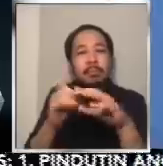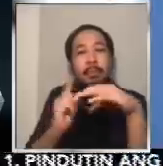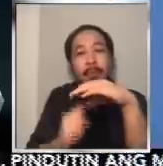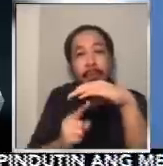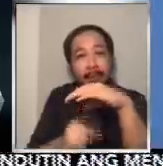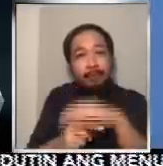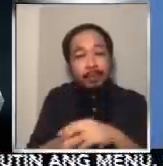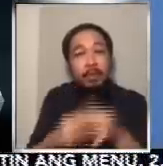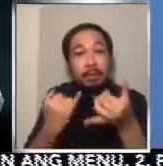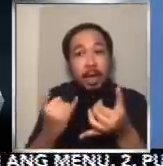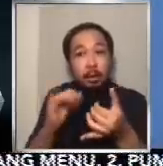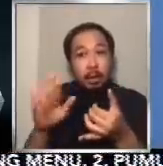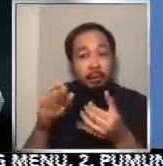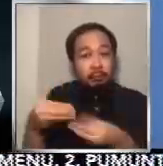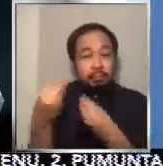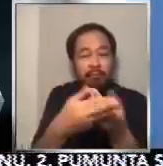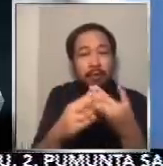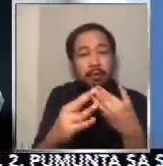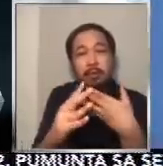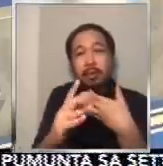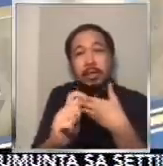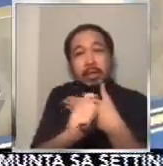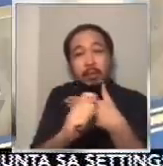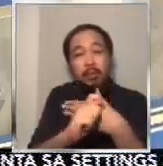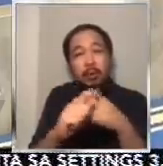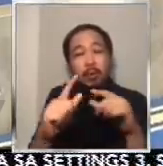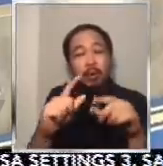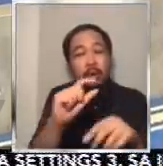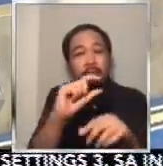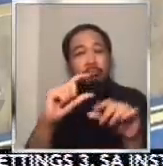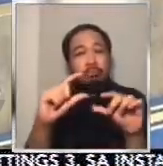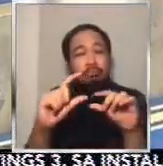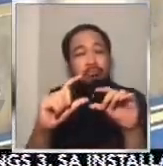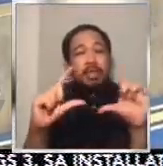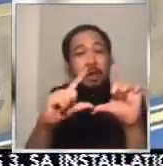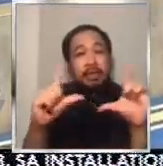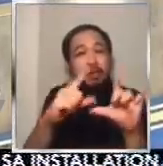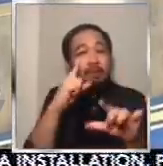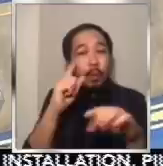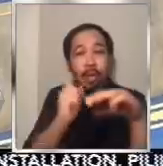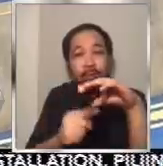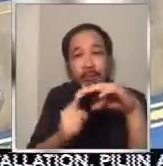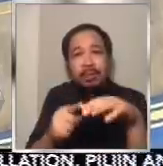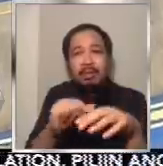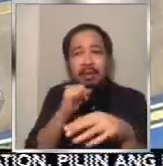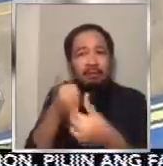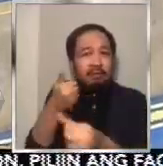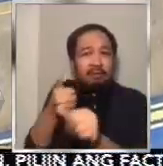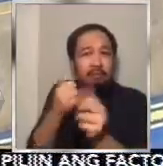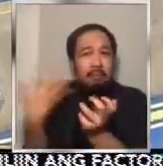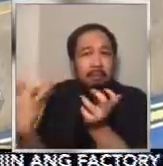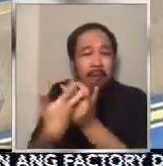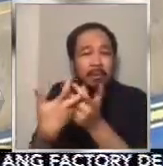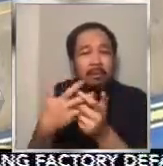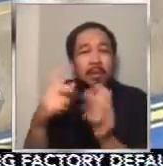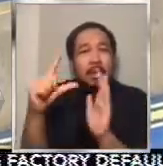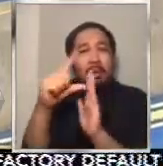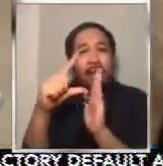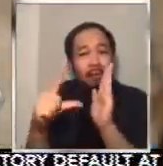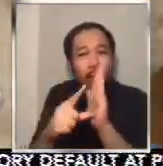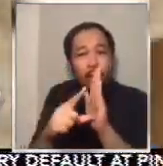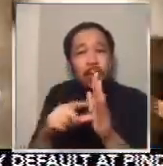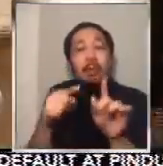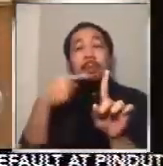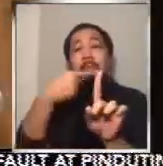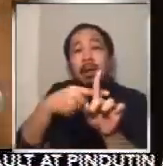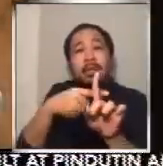ang pag-issue ng provisional authority sa ABS-CBN at hindi nito maaring payagan ang patuloy na operasyon ng network dahil wala na itong prangkisa.